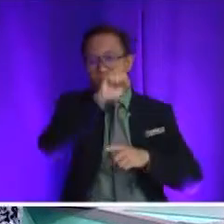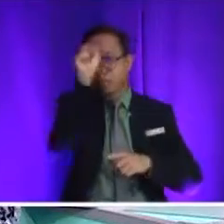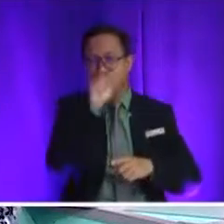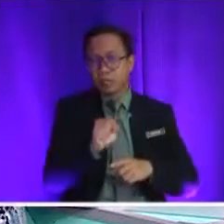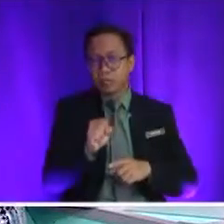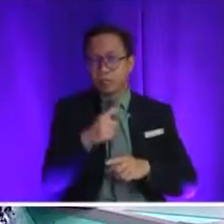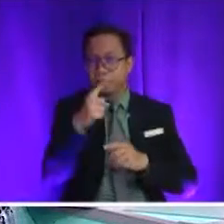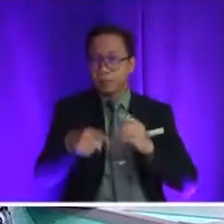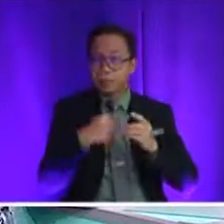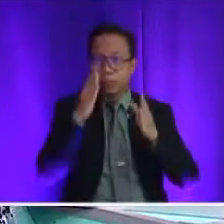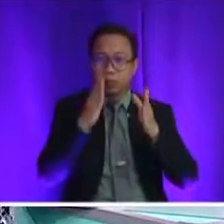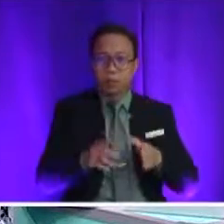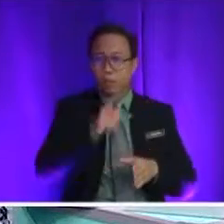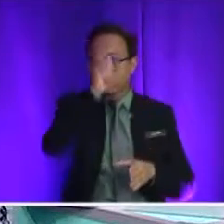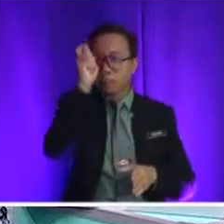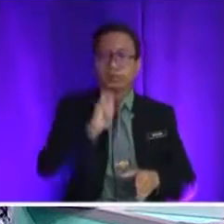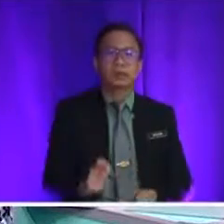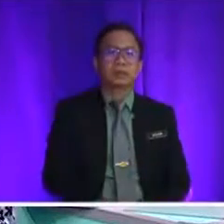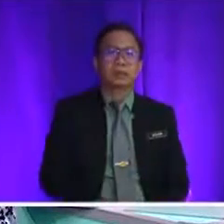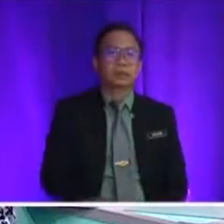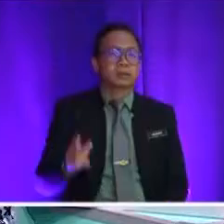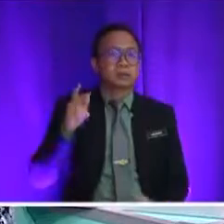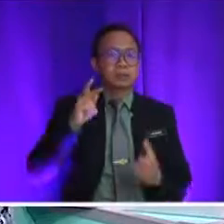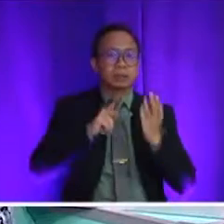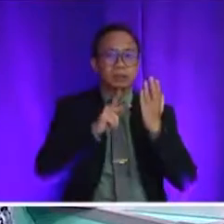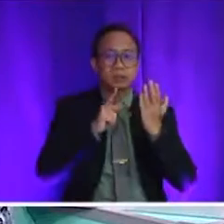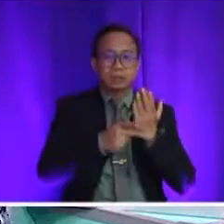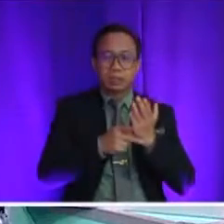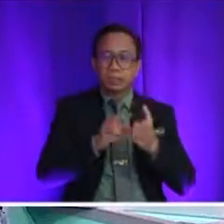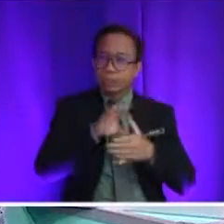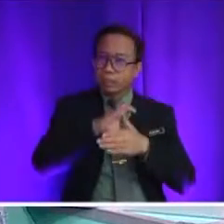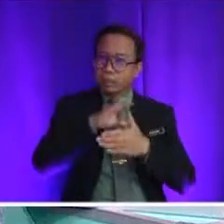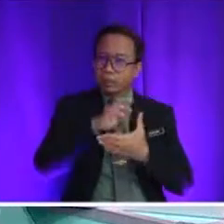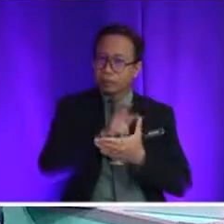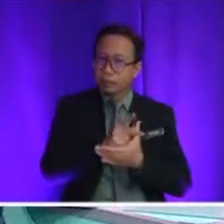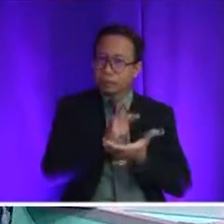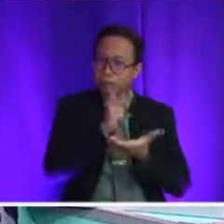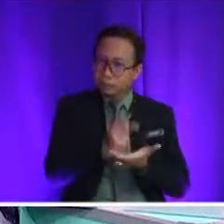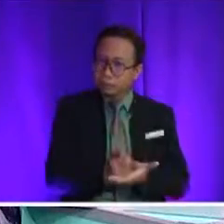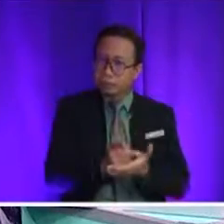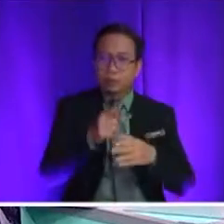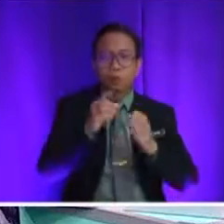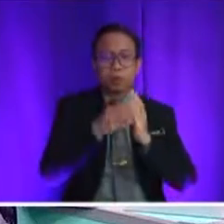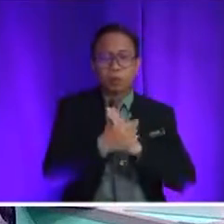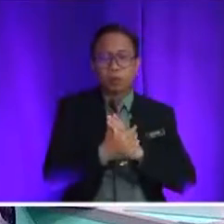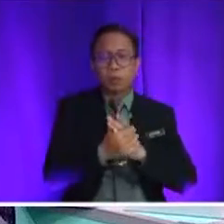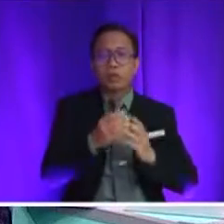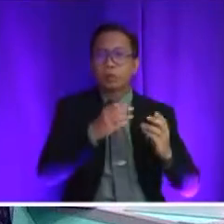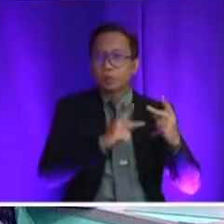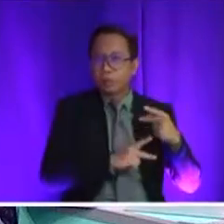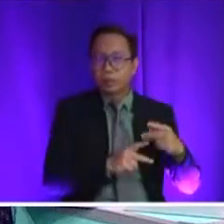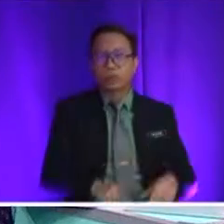atau admin orang bertanya tentang apakah kesan daripada Apakah Mekar yang dilakukan oleh oleh kominis oke